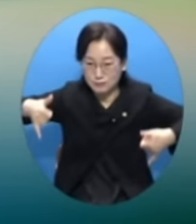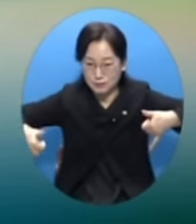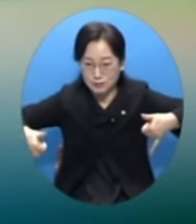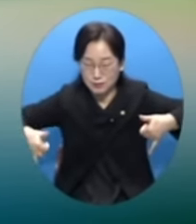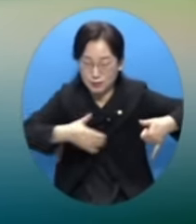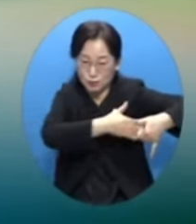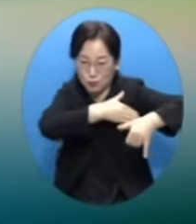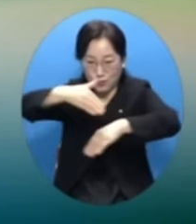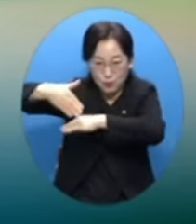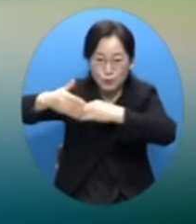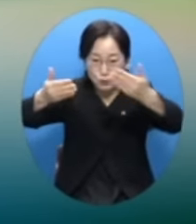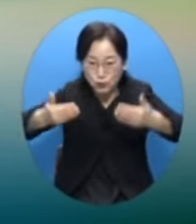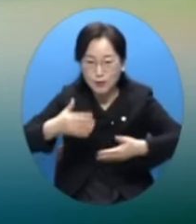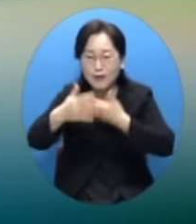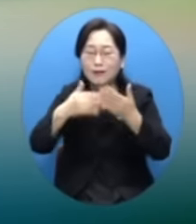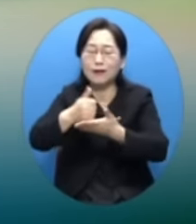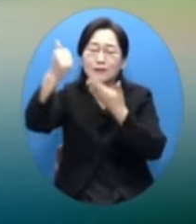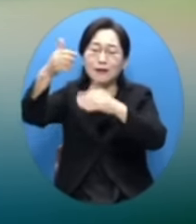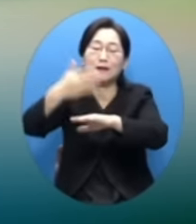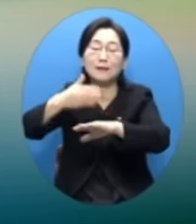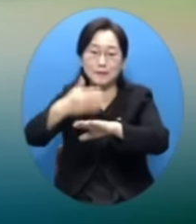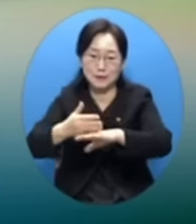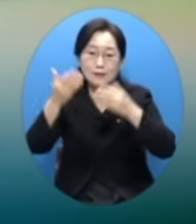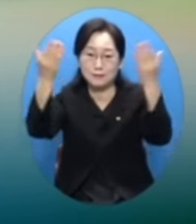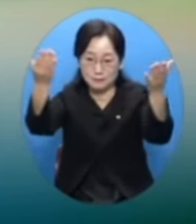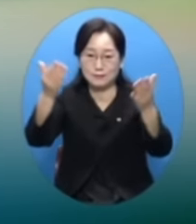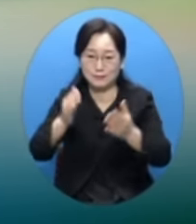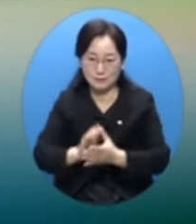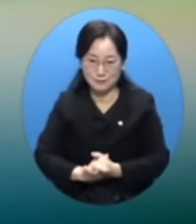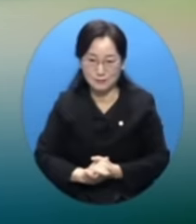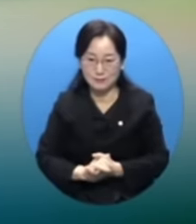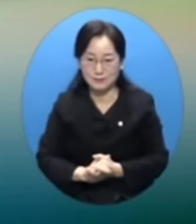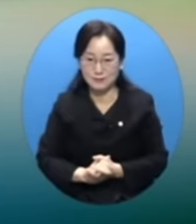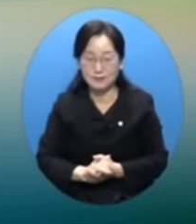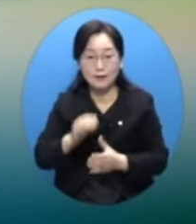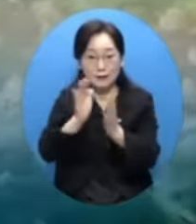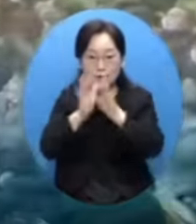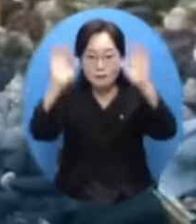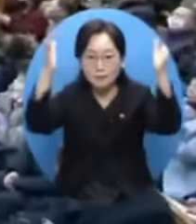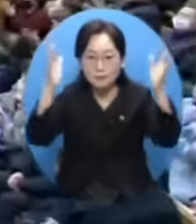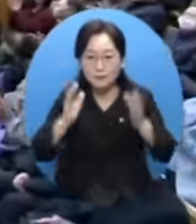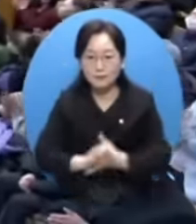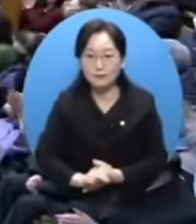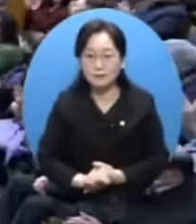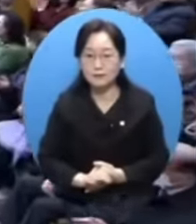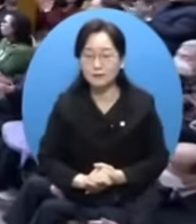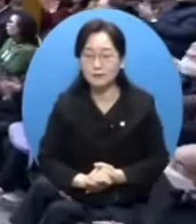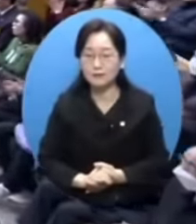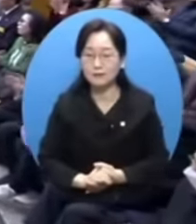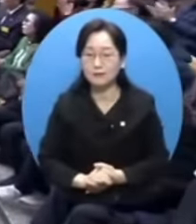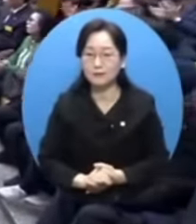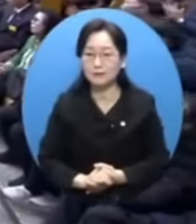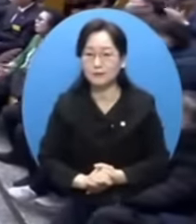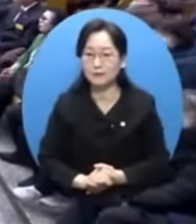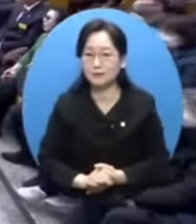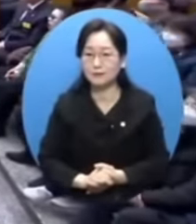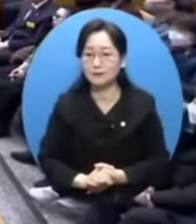두 겨드랑이를 주신 하나님께 감사드립니다. 할렐루야!